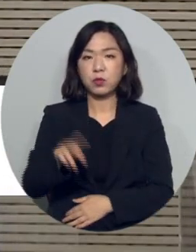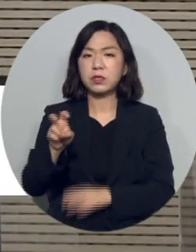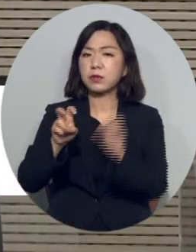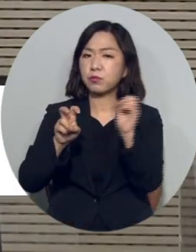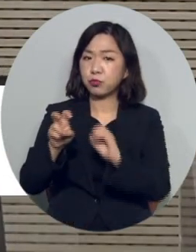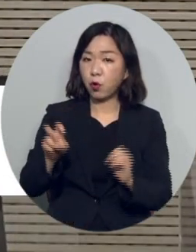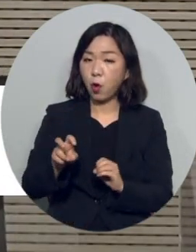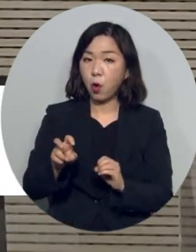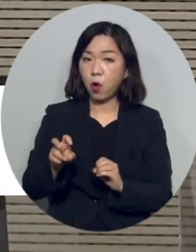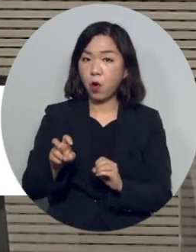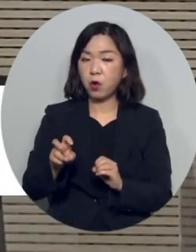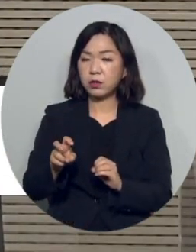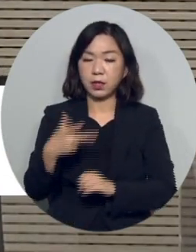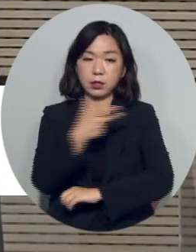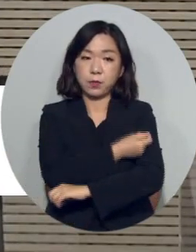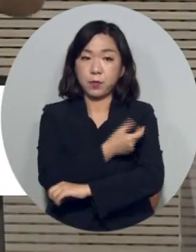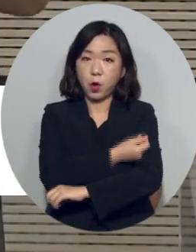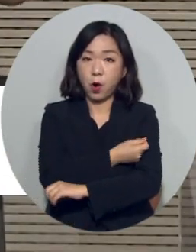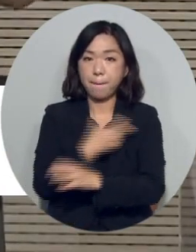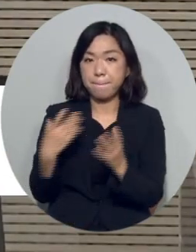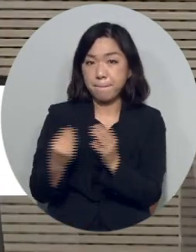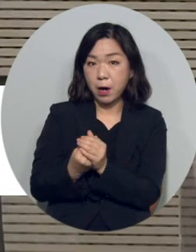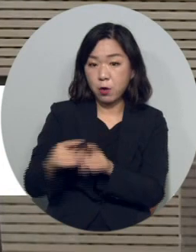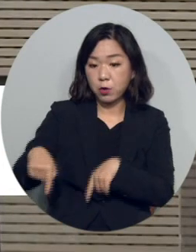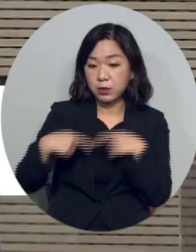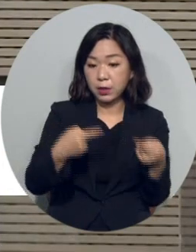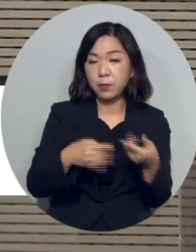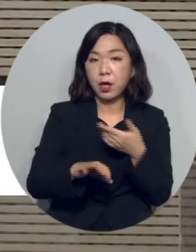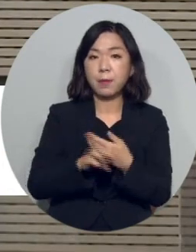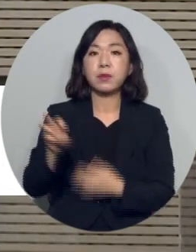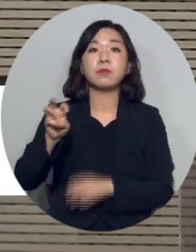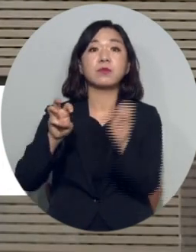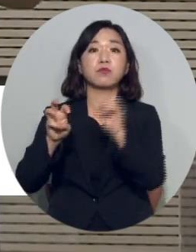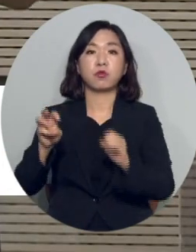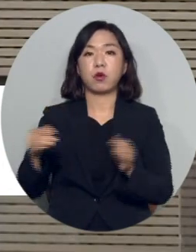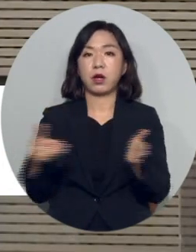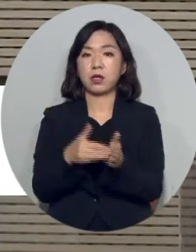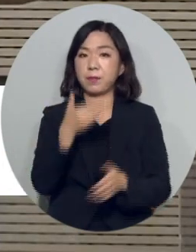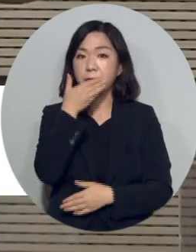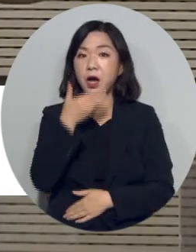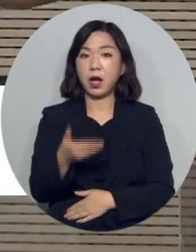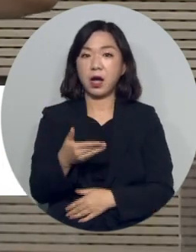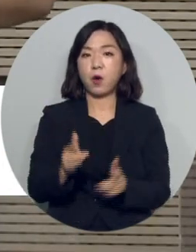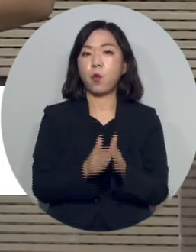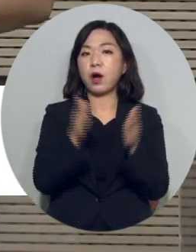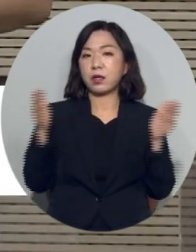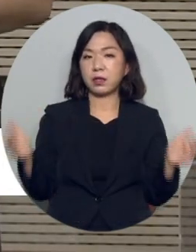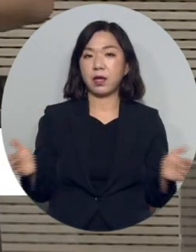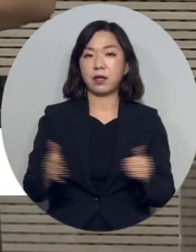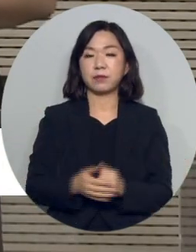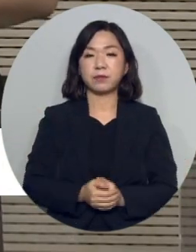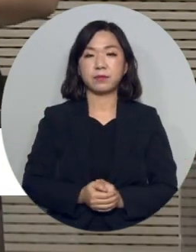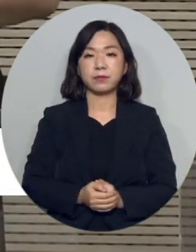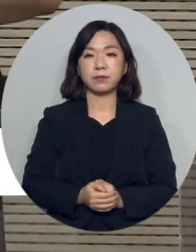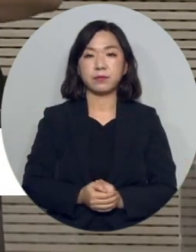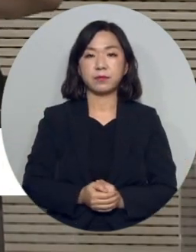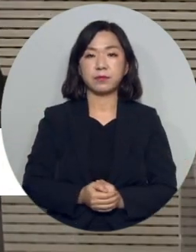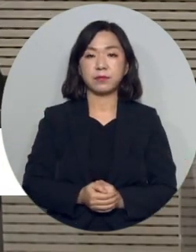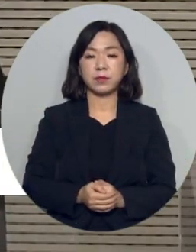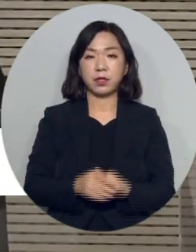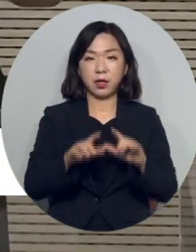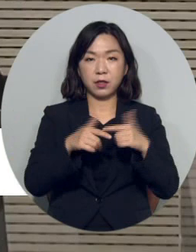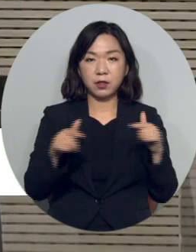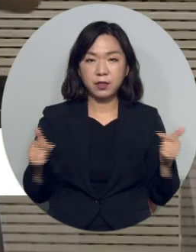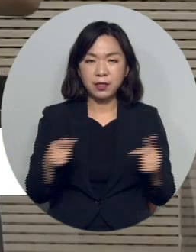접종 마르자 만찬에는 경우에는 30% 까지 참석이 가능 하도록 이 냉을 확대합니다 각종 소